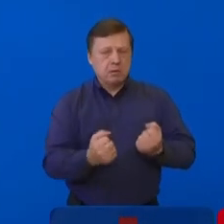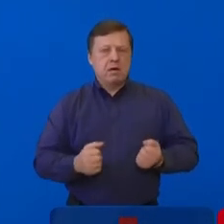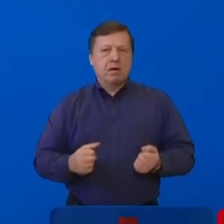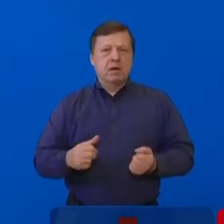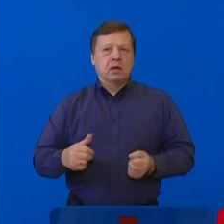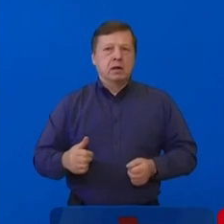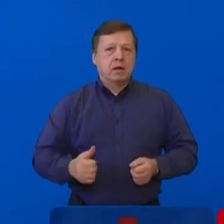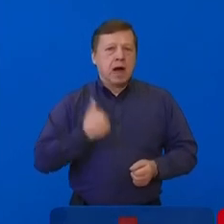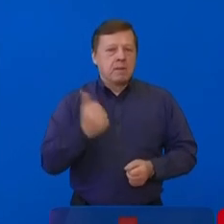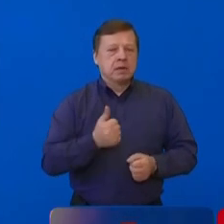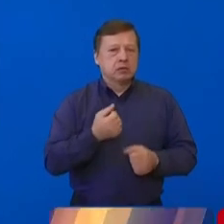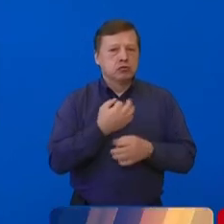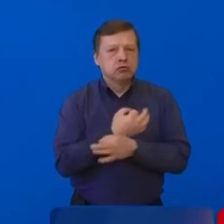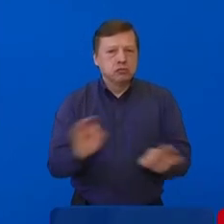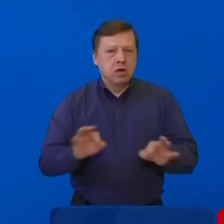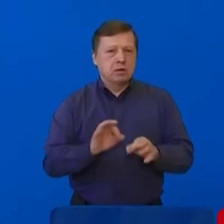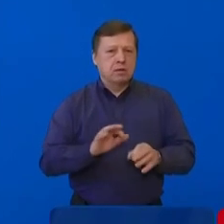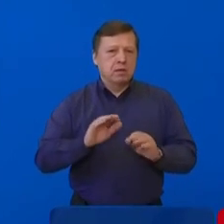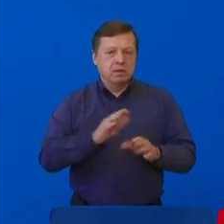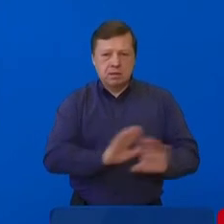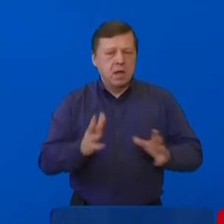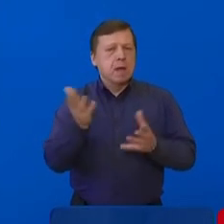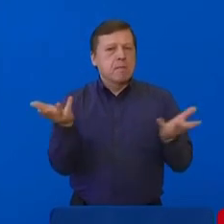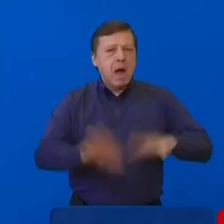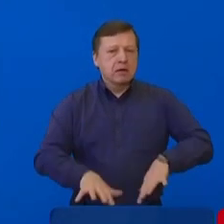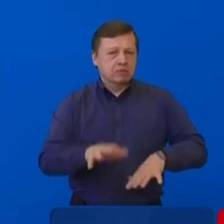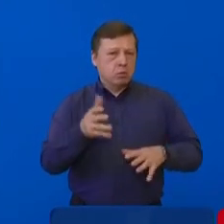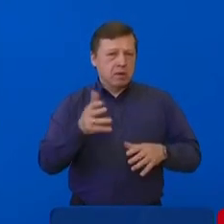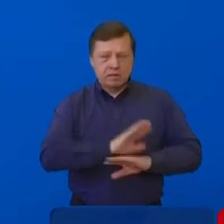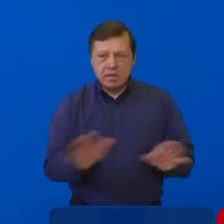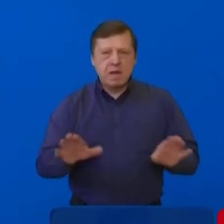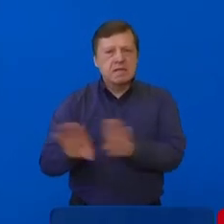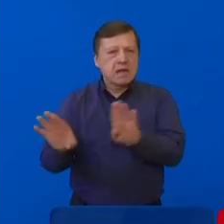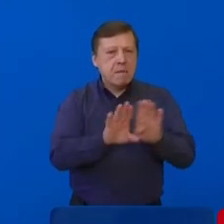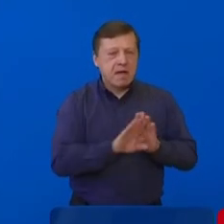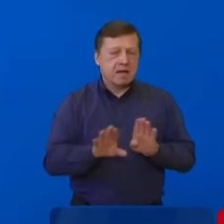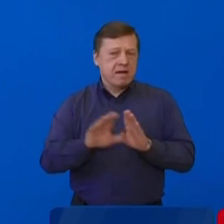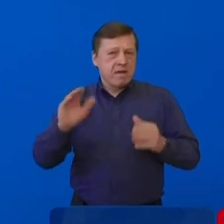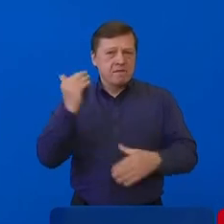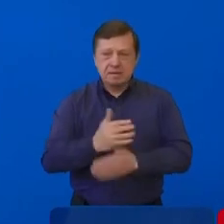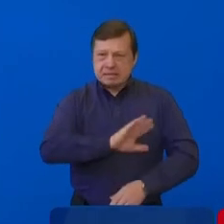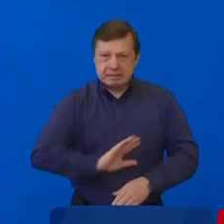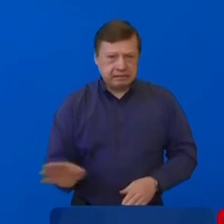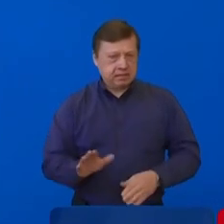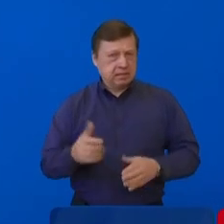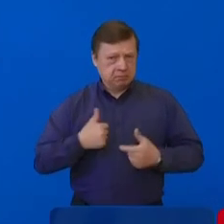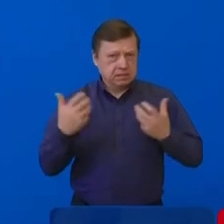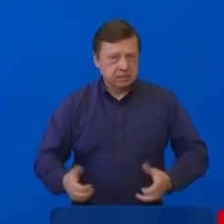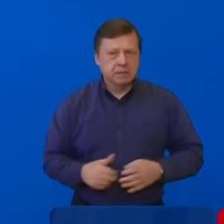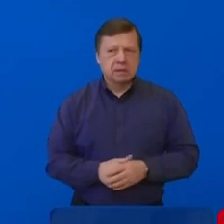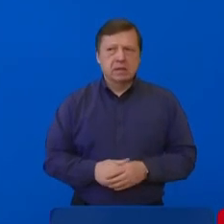ich masowym bankructwom, żeby w ogóle zapobiegać zamykaniu firm, likwidowaniu firm, bo poprzez to